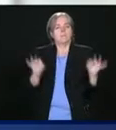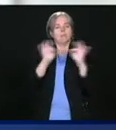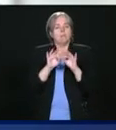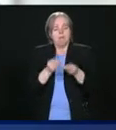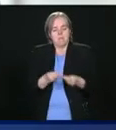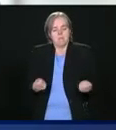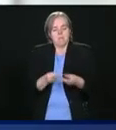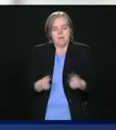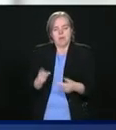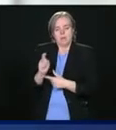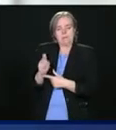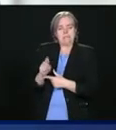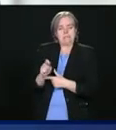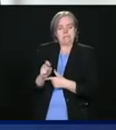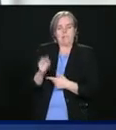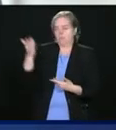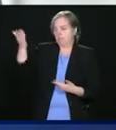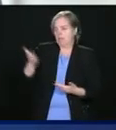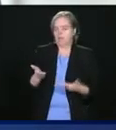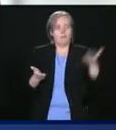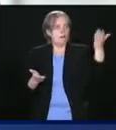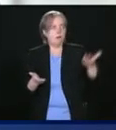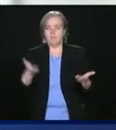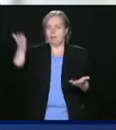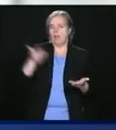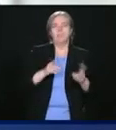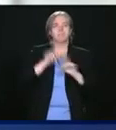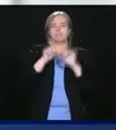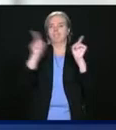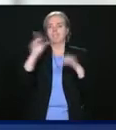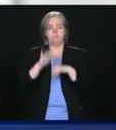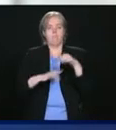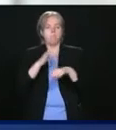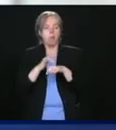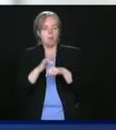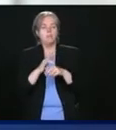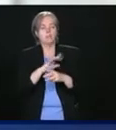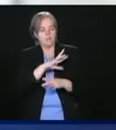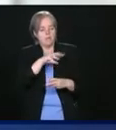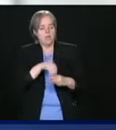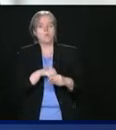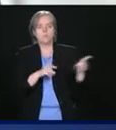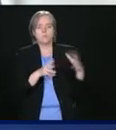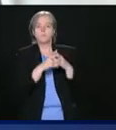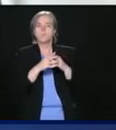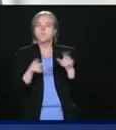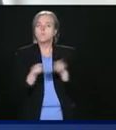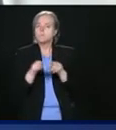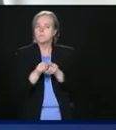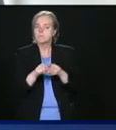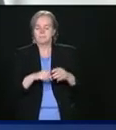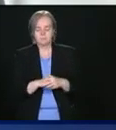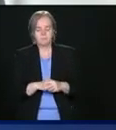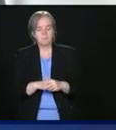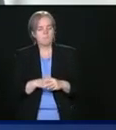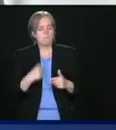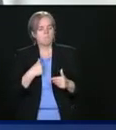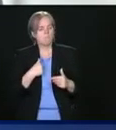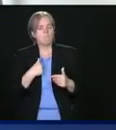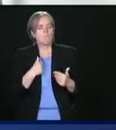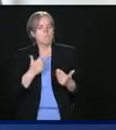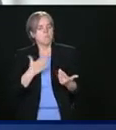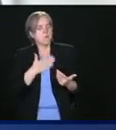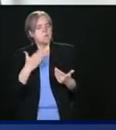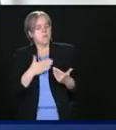l'équipement essentiel de partout dans le monde, y compris les États-Unis. On a été très contents de pouvoir assurer